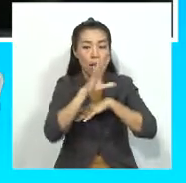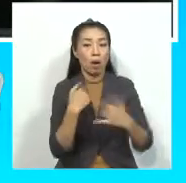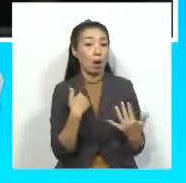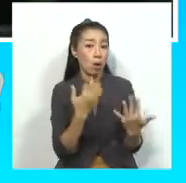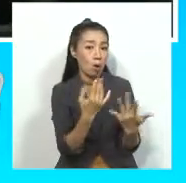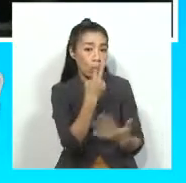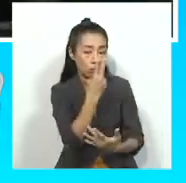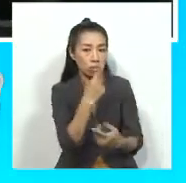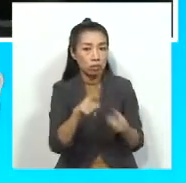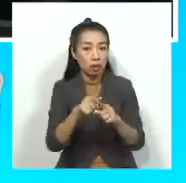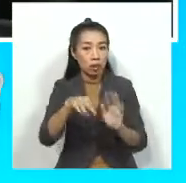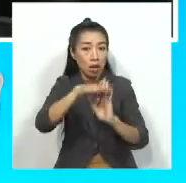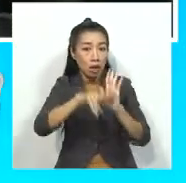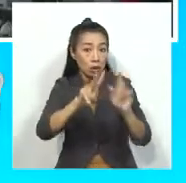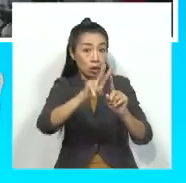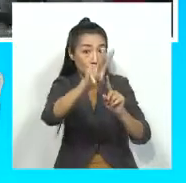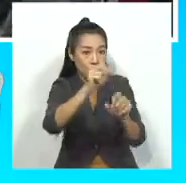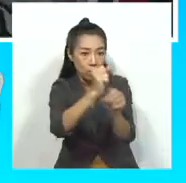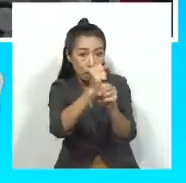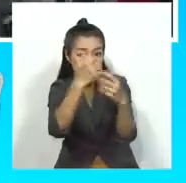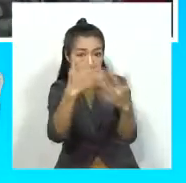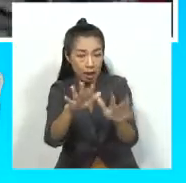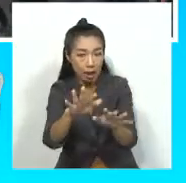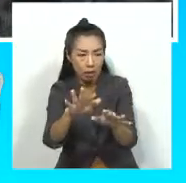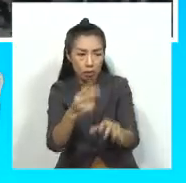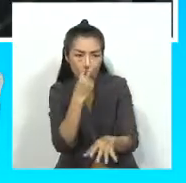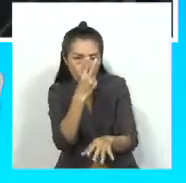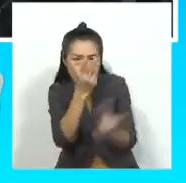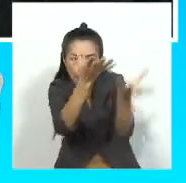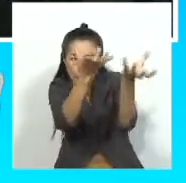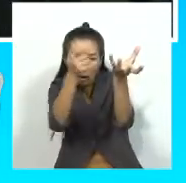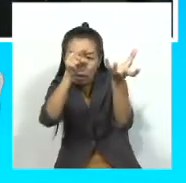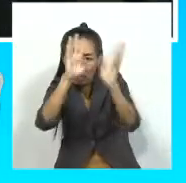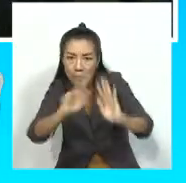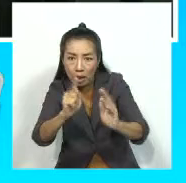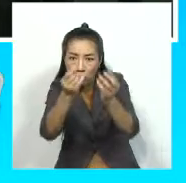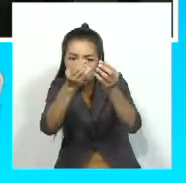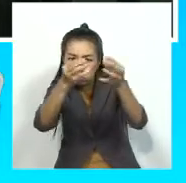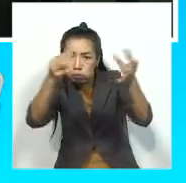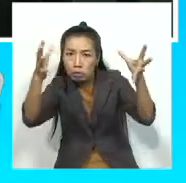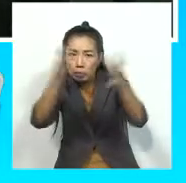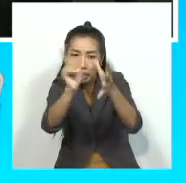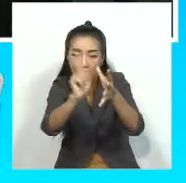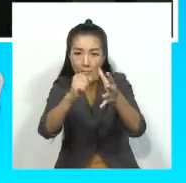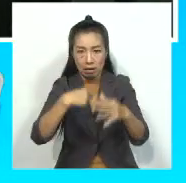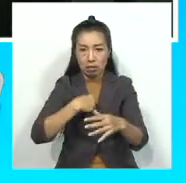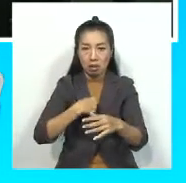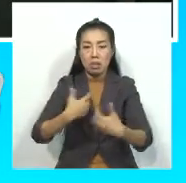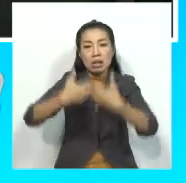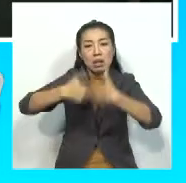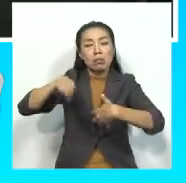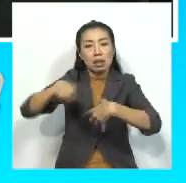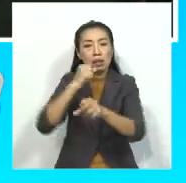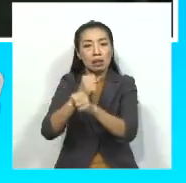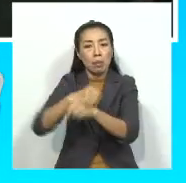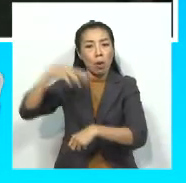อดูหลังจากที่เราทำขั้นตอนที่2ก่อนนะครับว่าเมฆมันพัฒนาตัวอย่างไรเราก็จะมีการติดตามโดยใช้เรดาร์ของฝนหลว